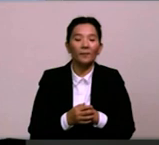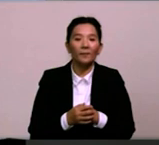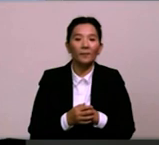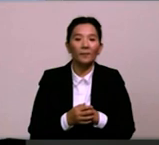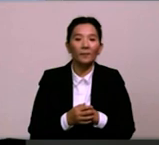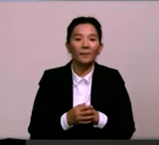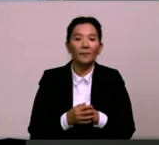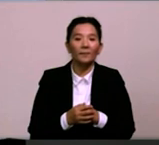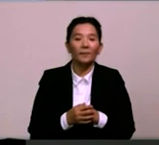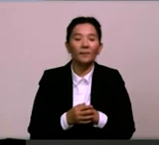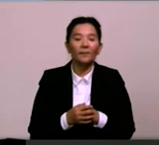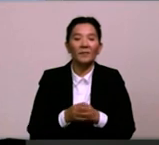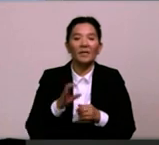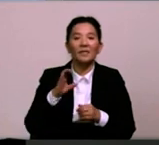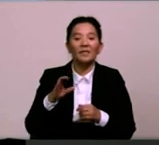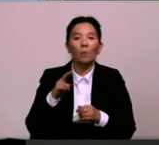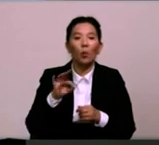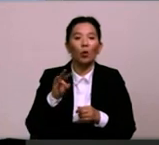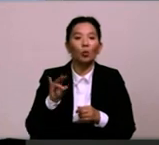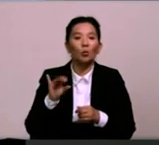Магнитная стрелка с полюсами,